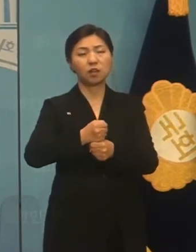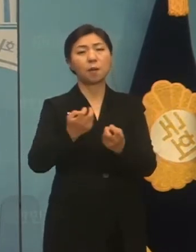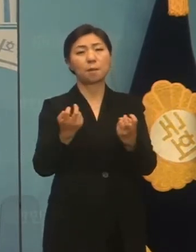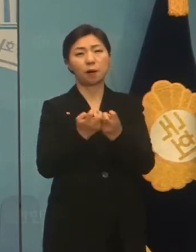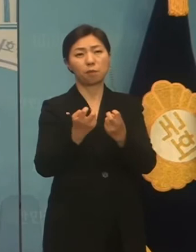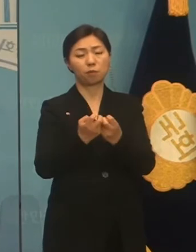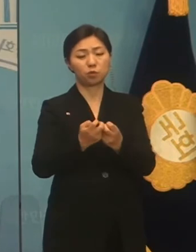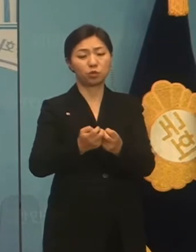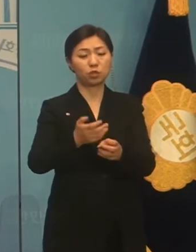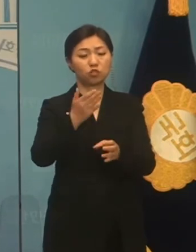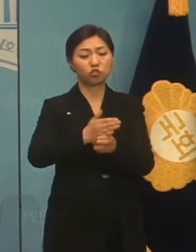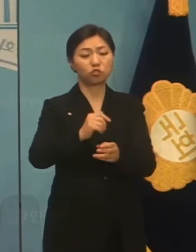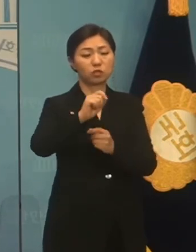하겠습니다.